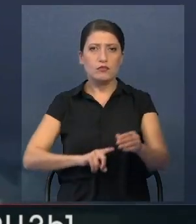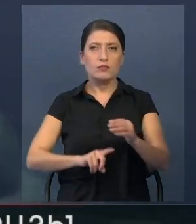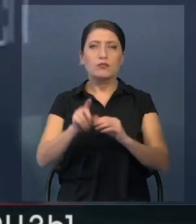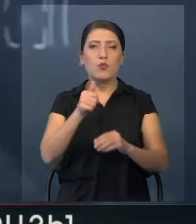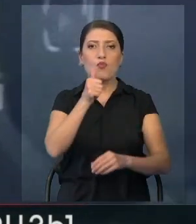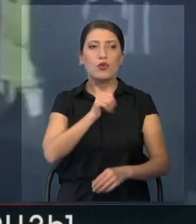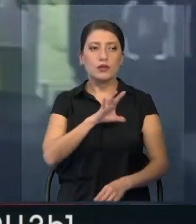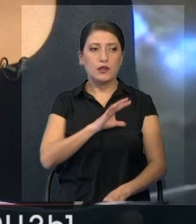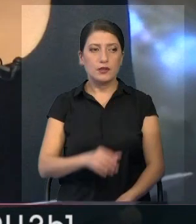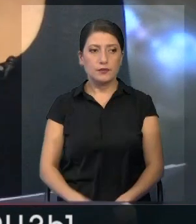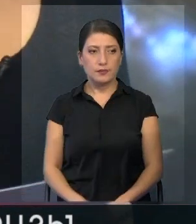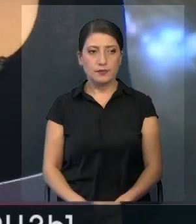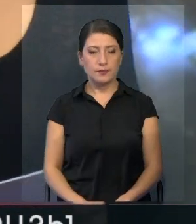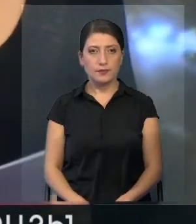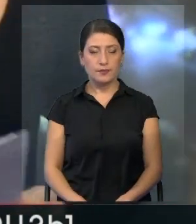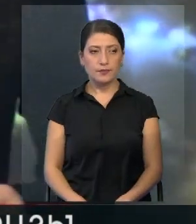էր փորձարկել։